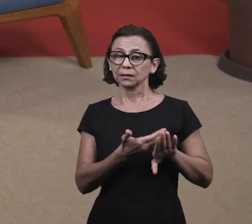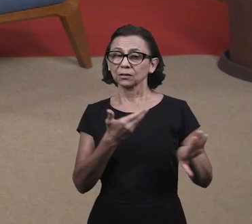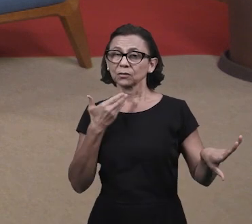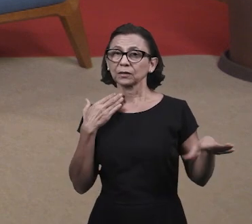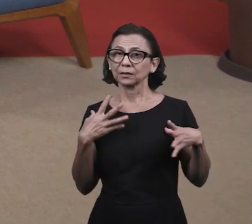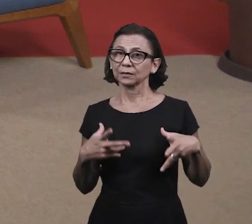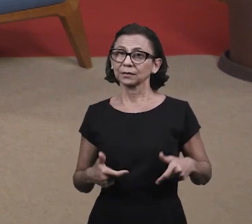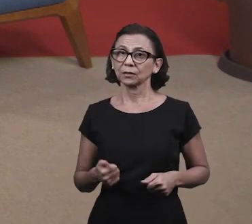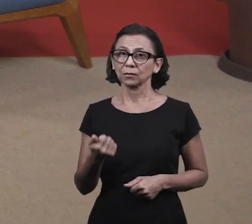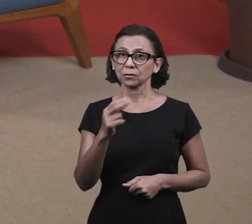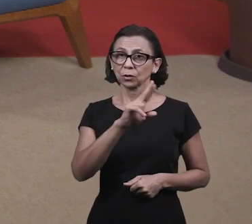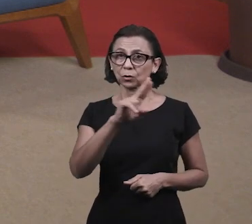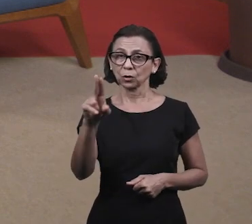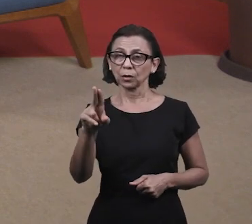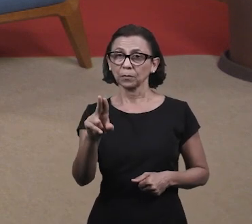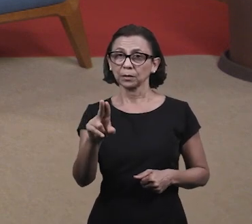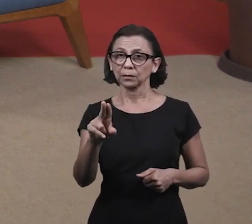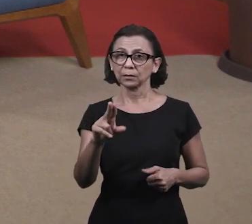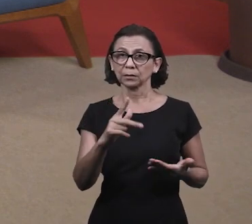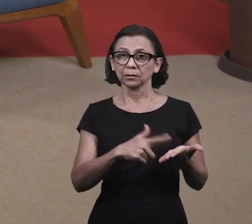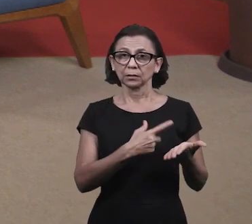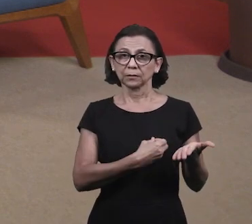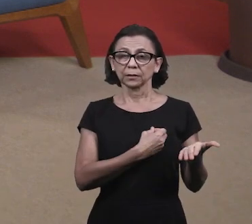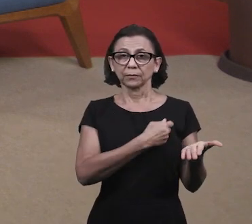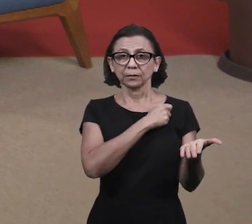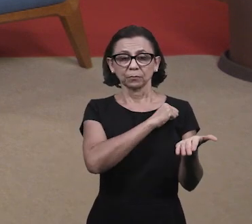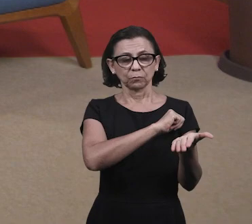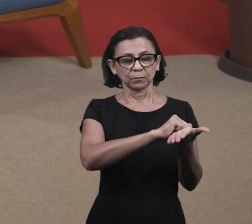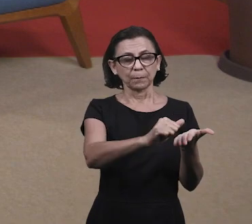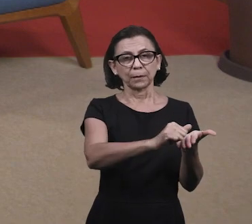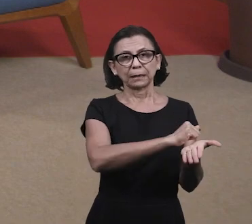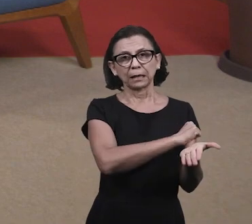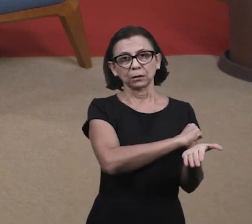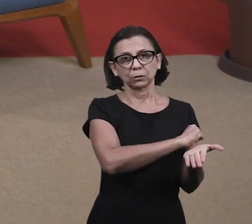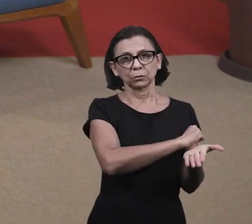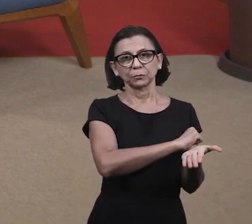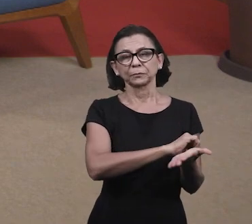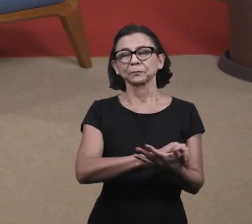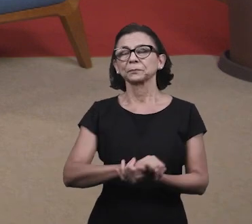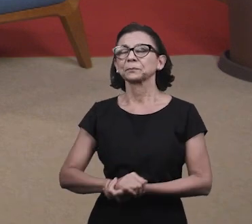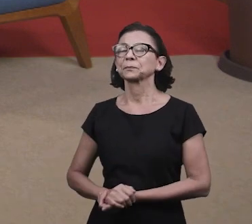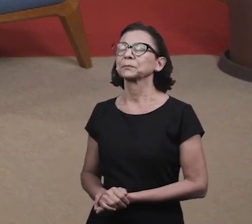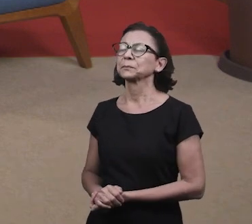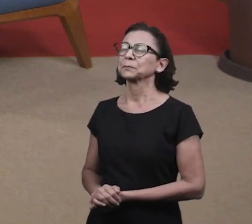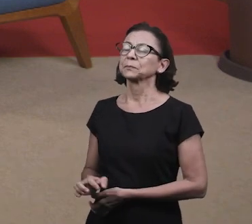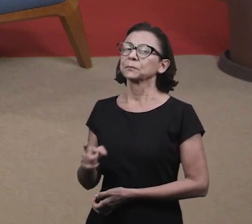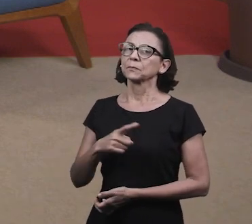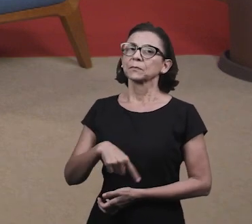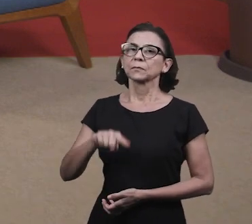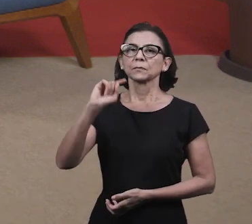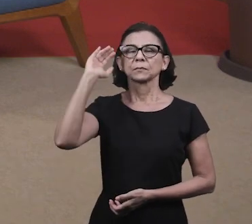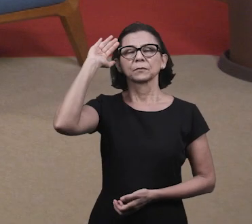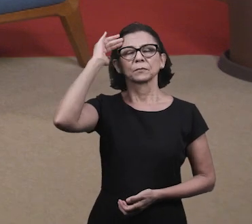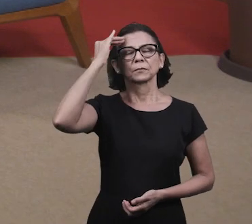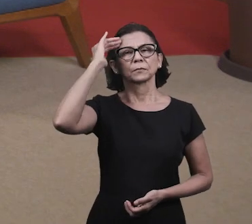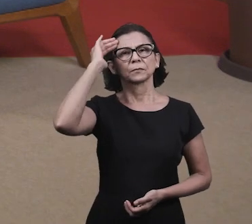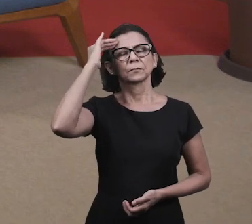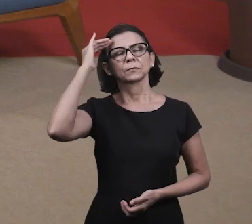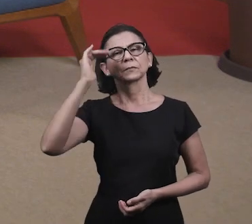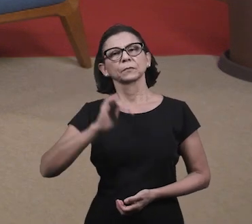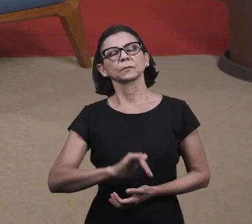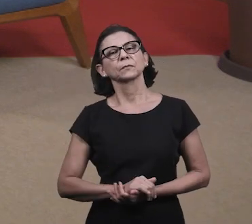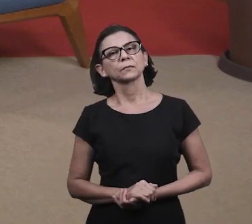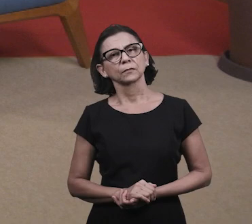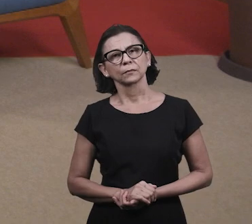salut, son nom peut être rayé dans le livre de la vie. Très bien. Donc, nous sommes en train d'apprendre, nous